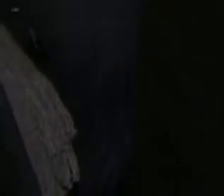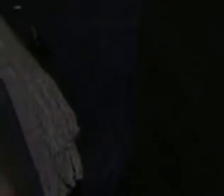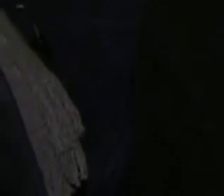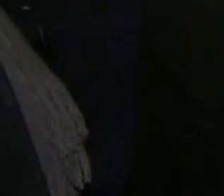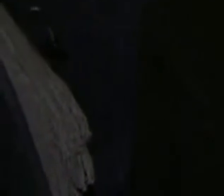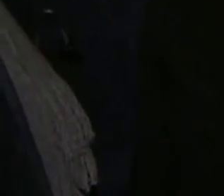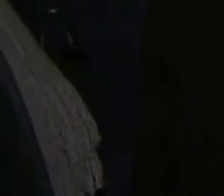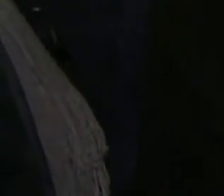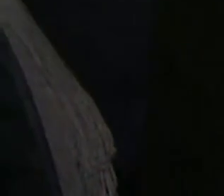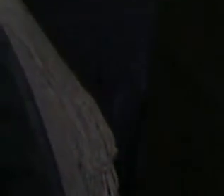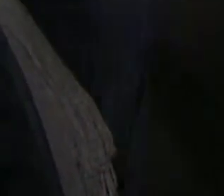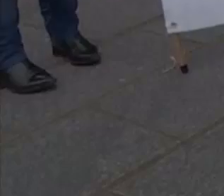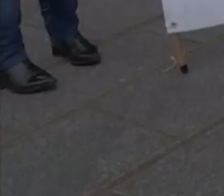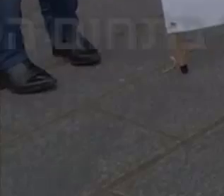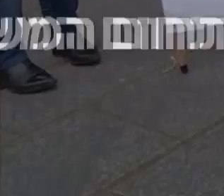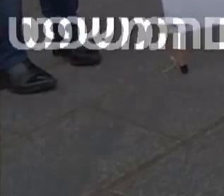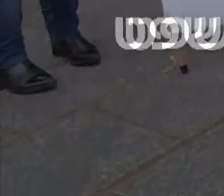Nie ma ciebie z nami.